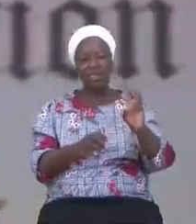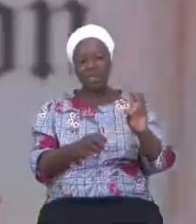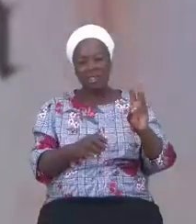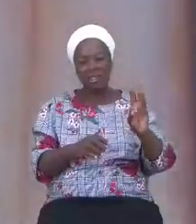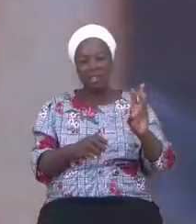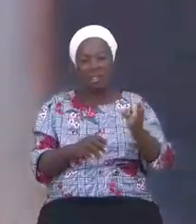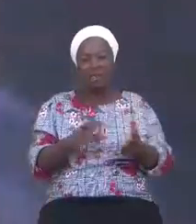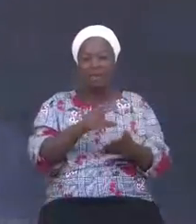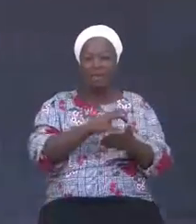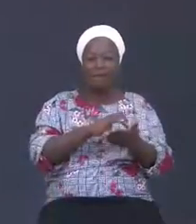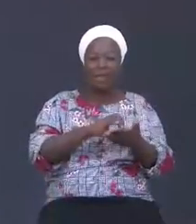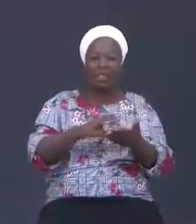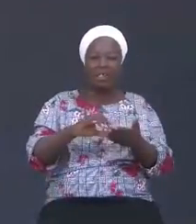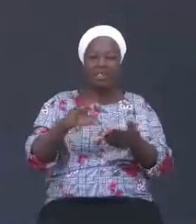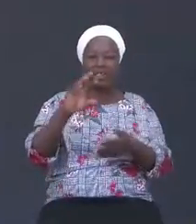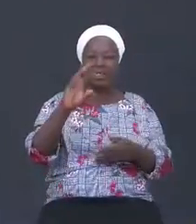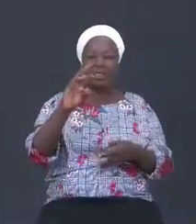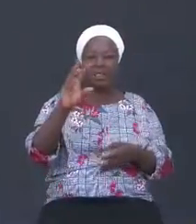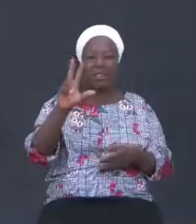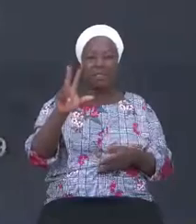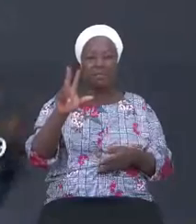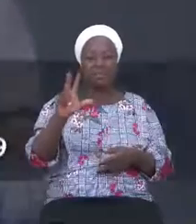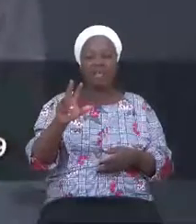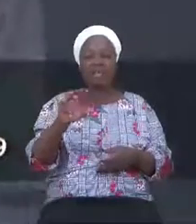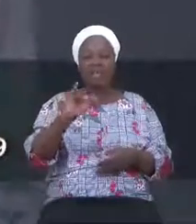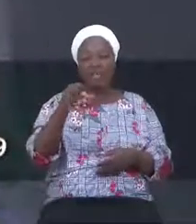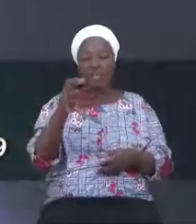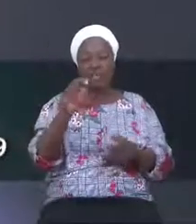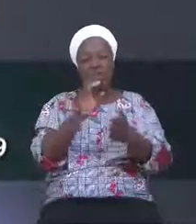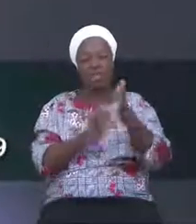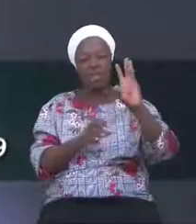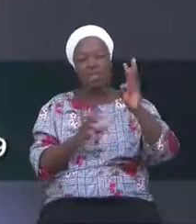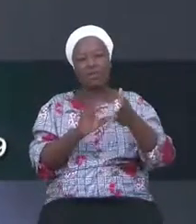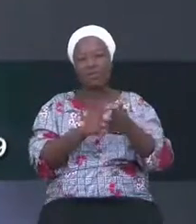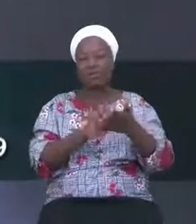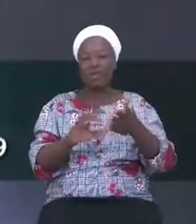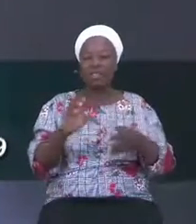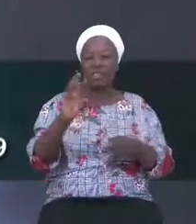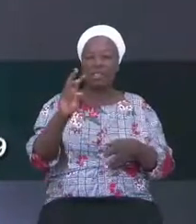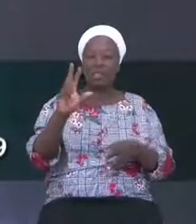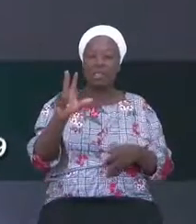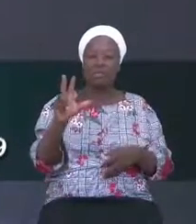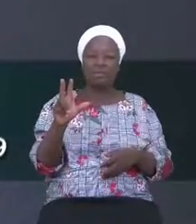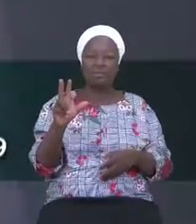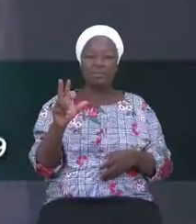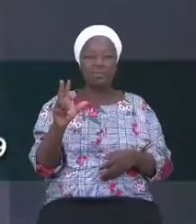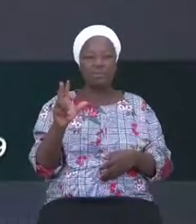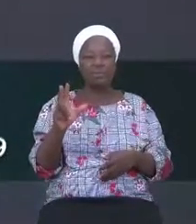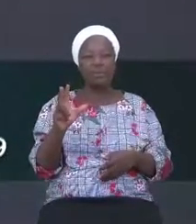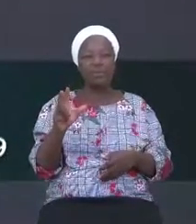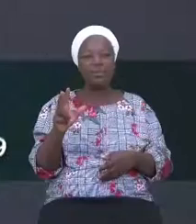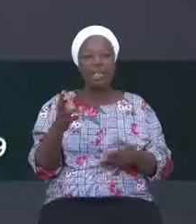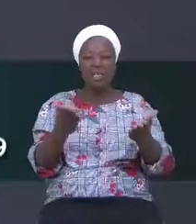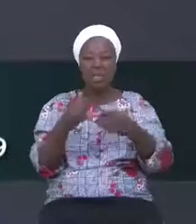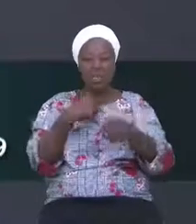Jean chapitre 6, 63. Jean chapitre 6, verset 63. Ici nous